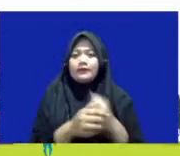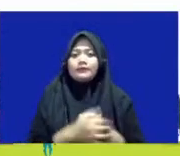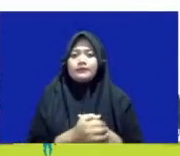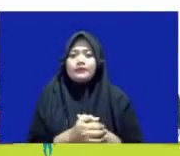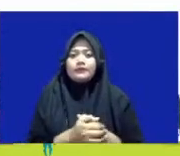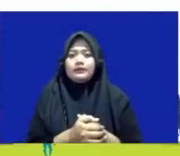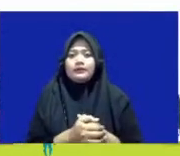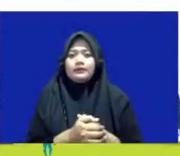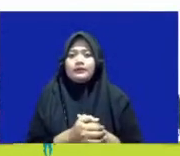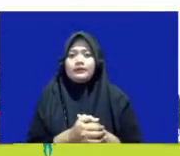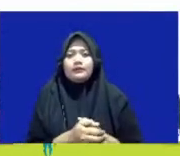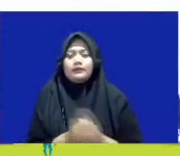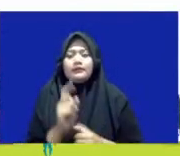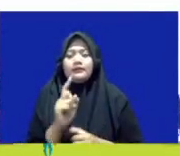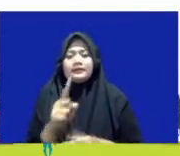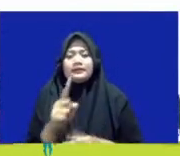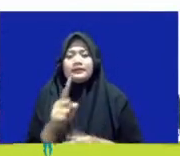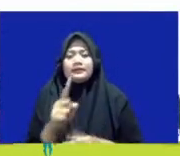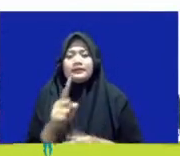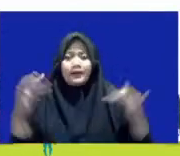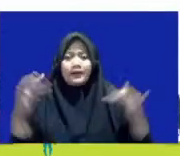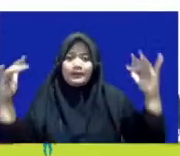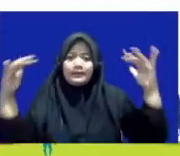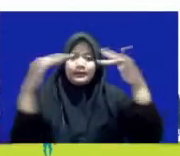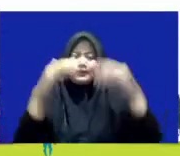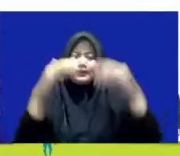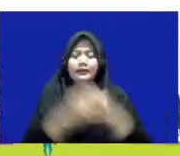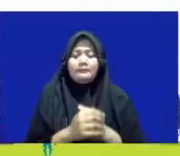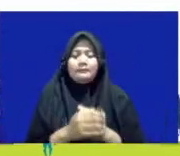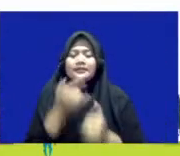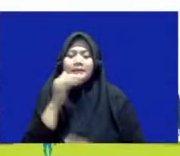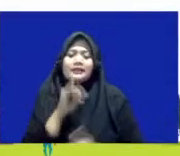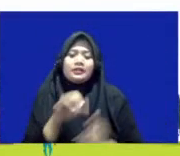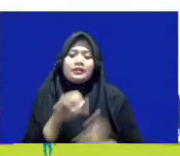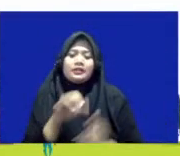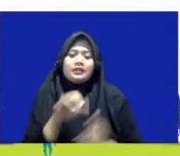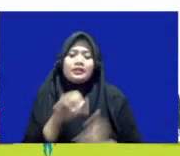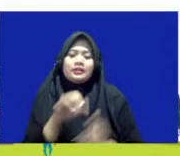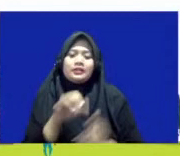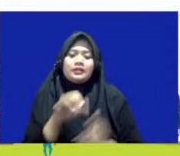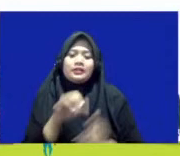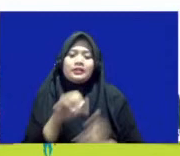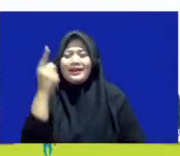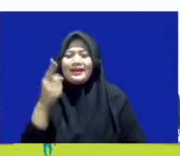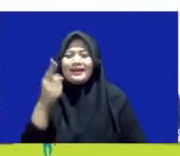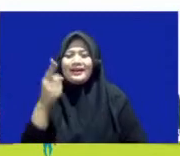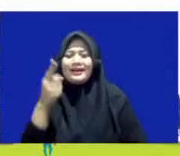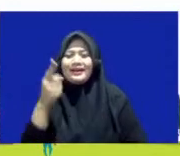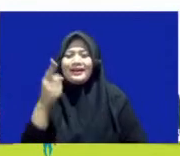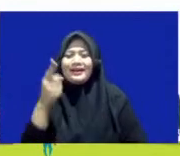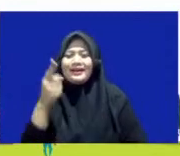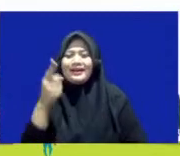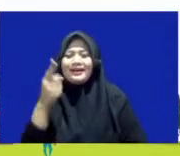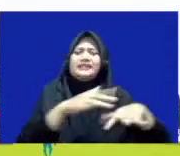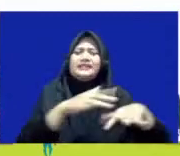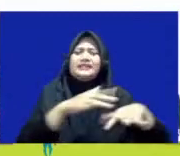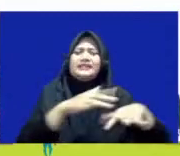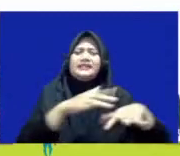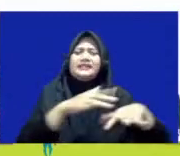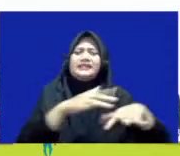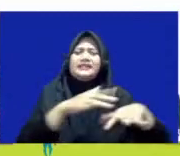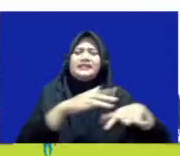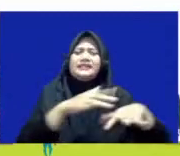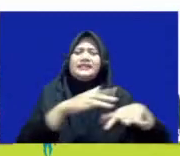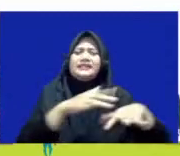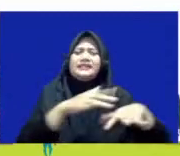Tadi ada angin topan, ada banjir yang sudah disebutkan. Saya kira ini memiliki kesamaan yang sangat dekat